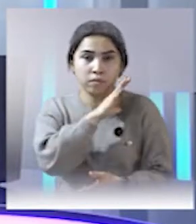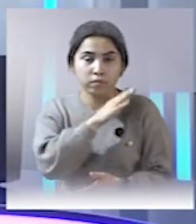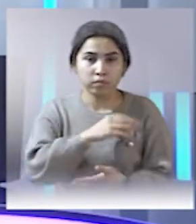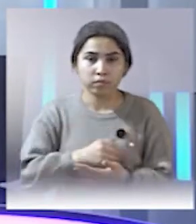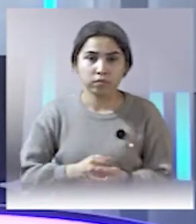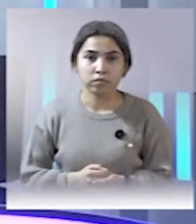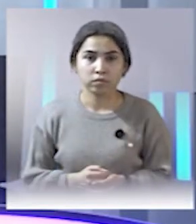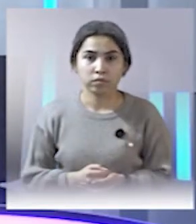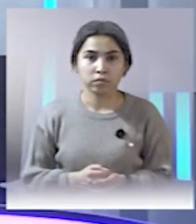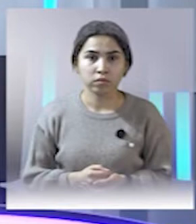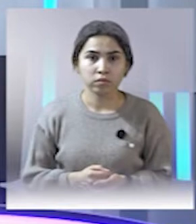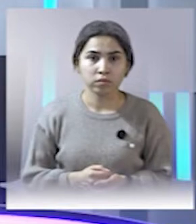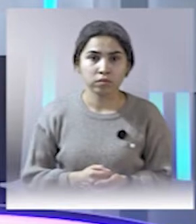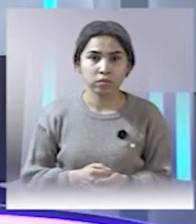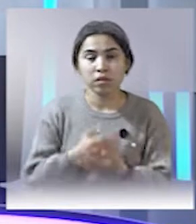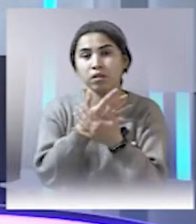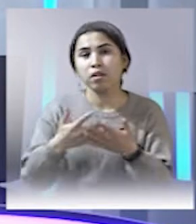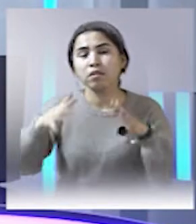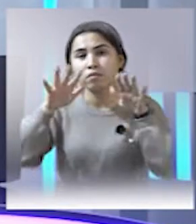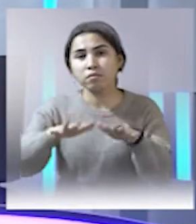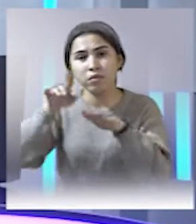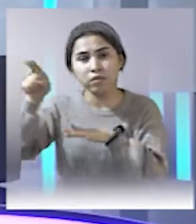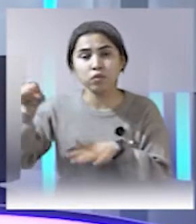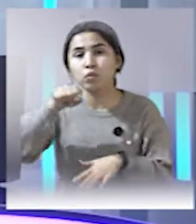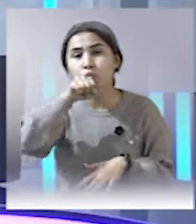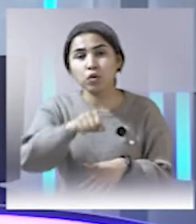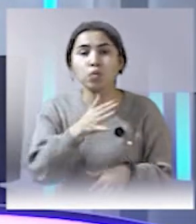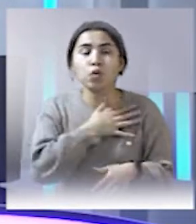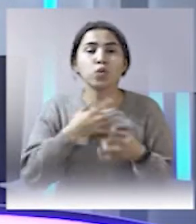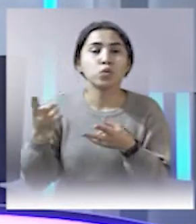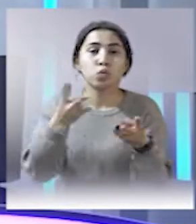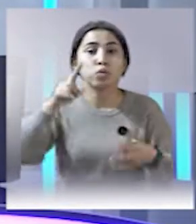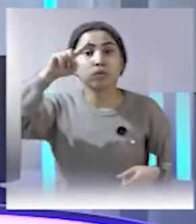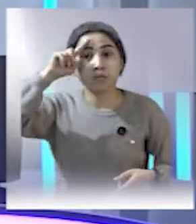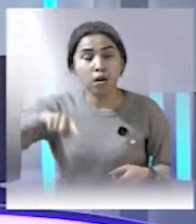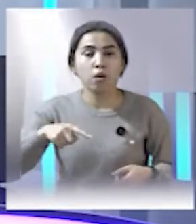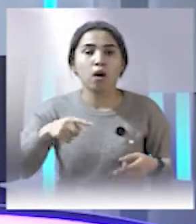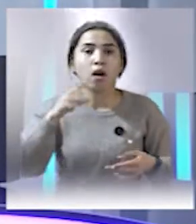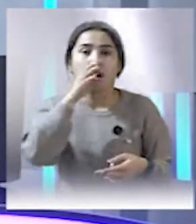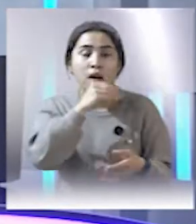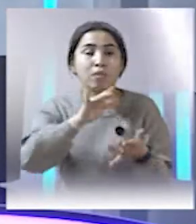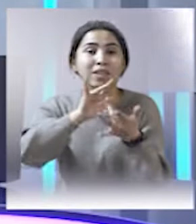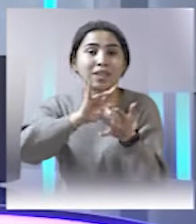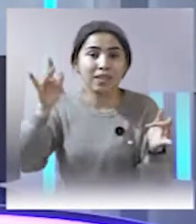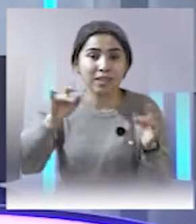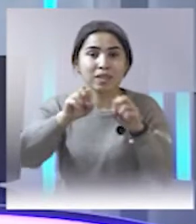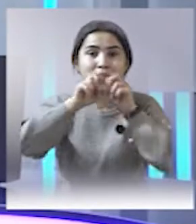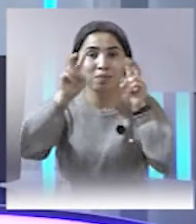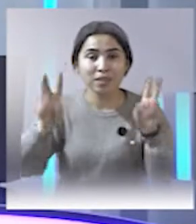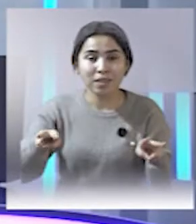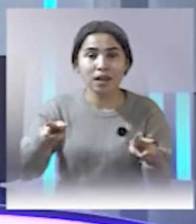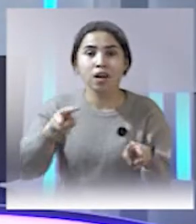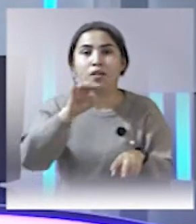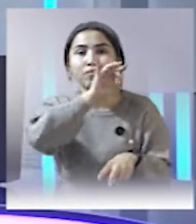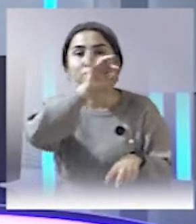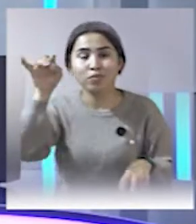тың тәсілі болмақ. Демек, қастерлі мекеннің келі жерлерін сандық сапа арқылы мәлімет алуға мүмкіндік туып отыр. Тіпті ғаламтордағы